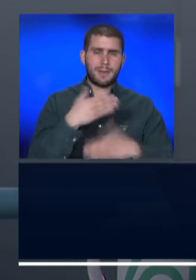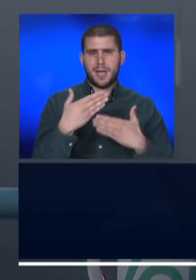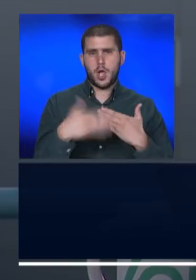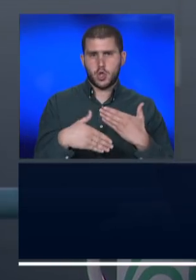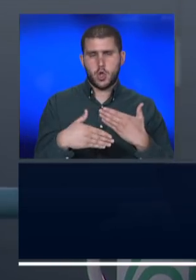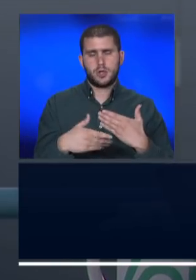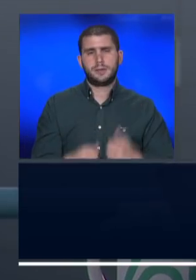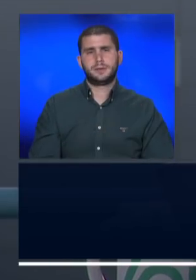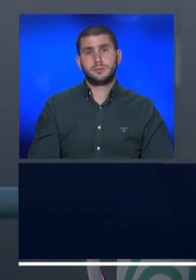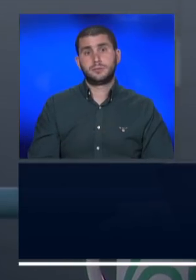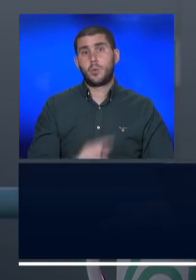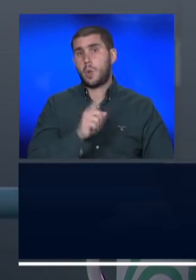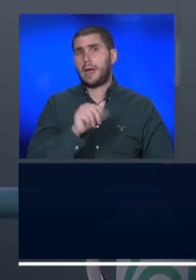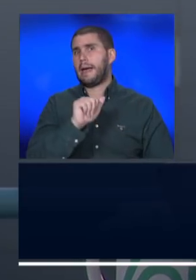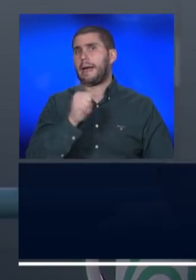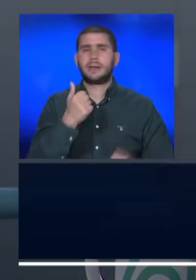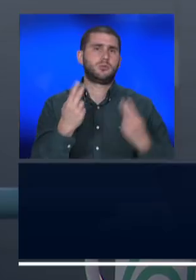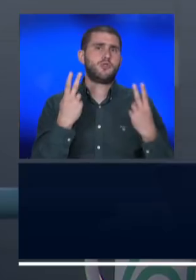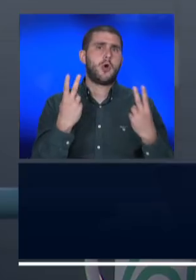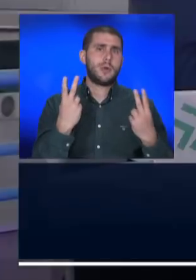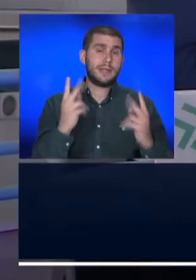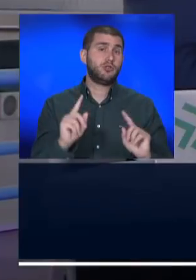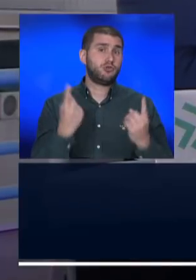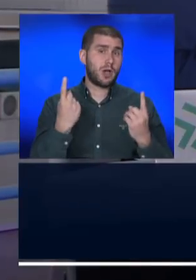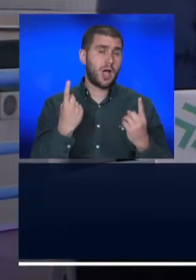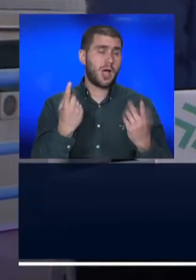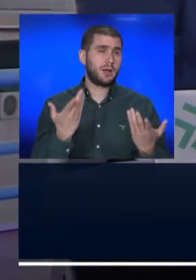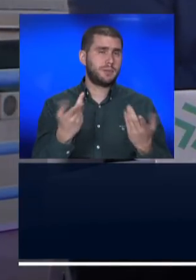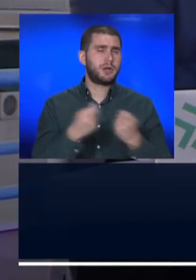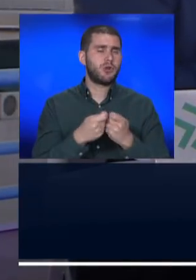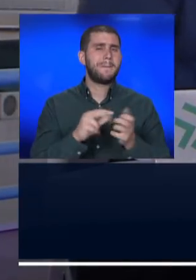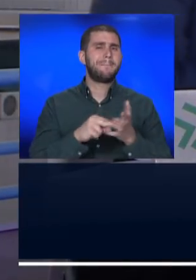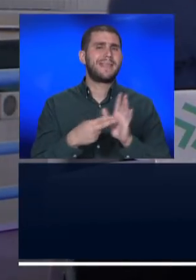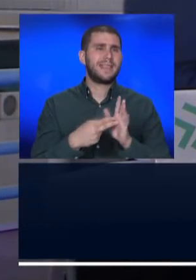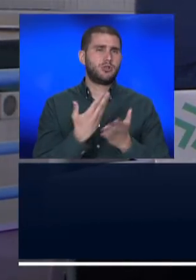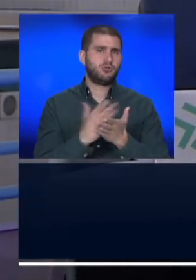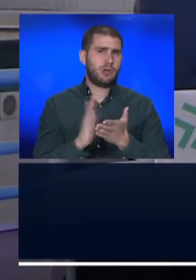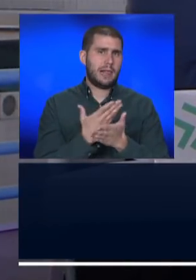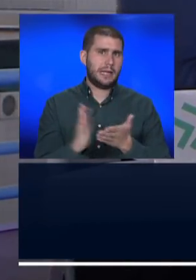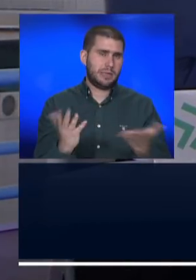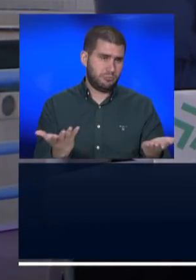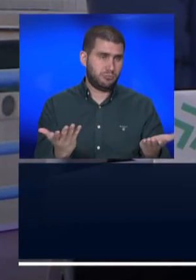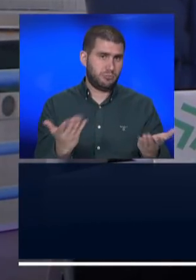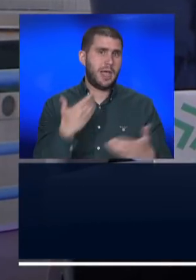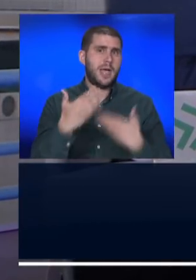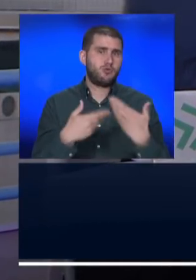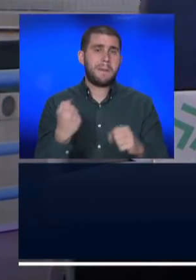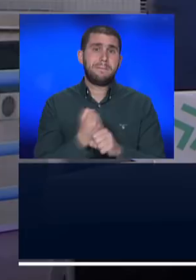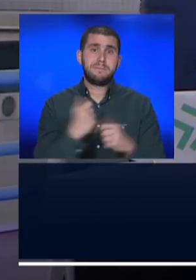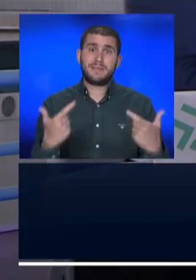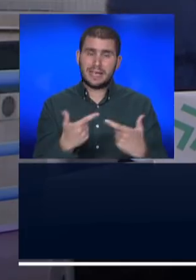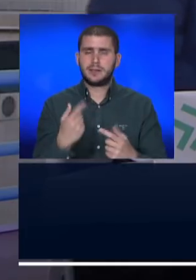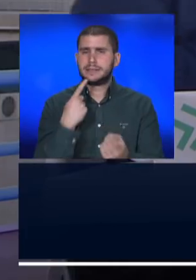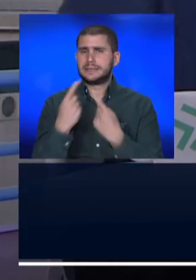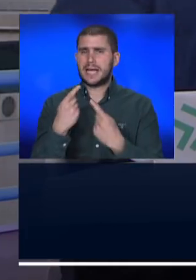הדבר המשמעותי ביותר שקרה במישור המדיני שיקבע את המשך המבצע הזה, השיחה בין ביידן לנתניהו,